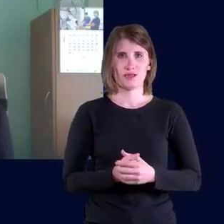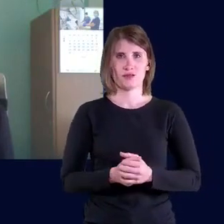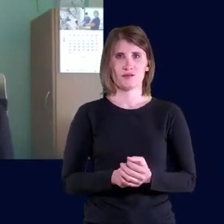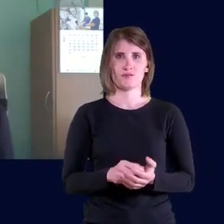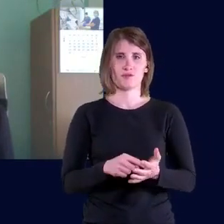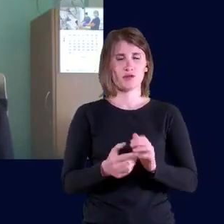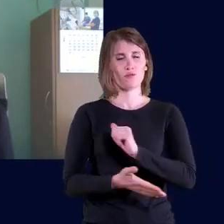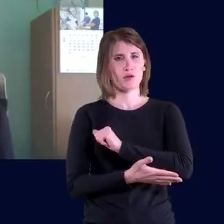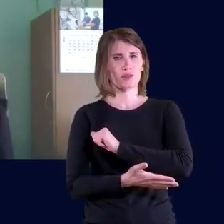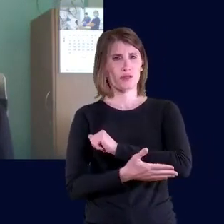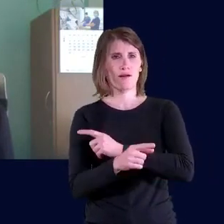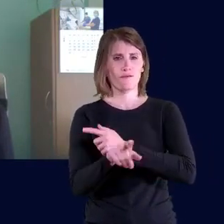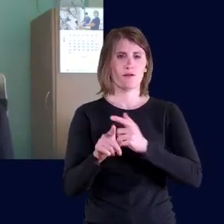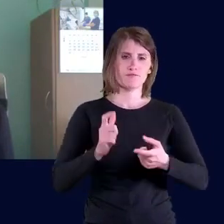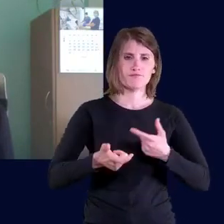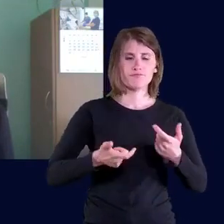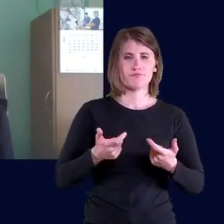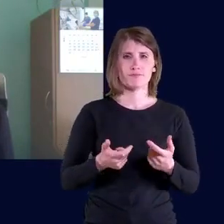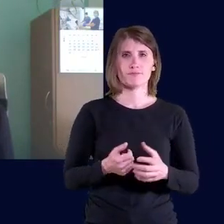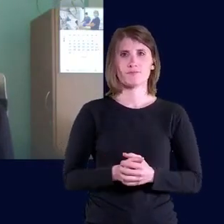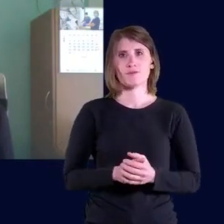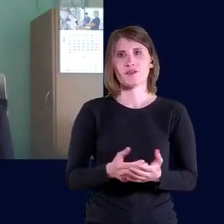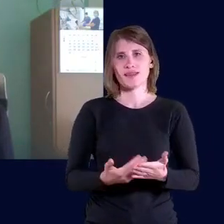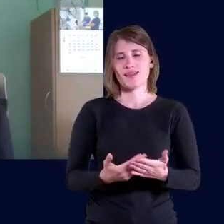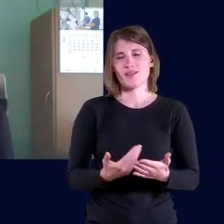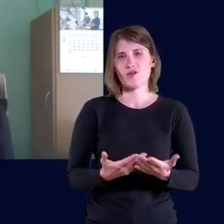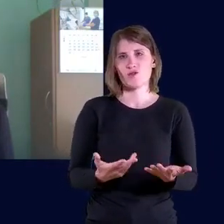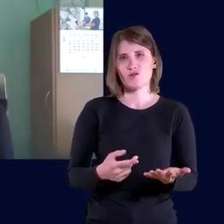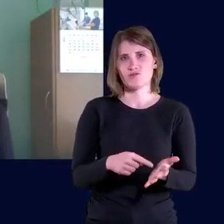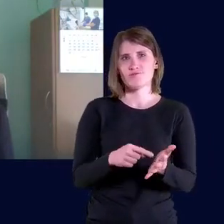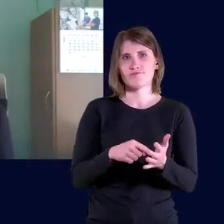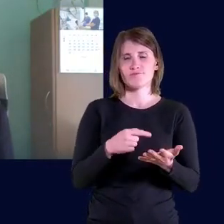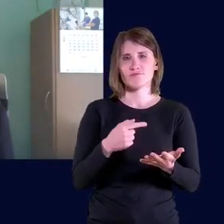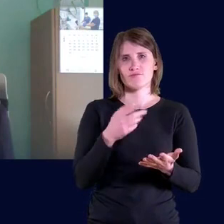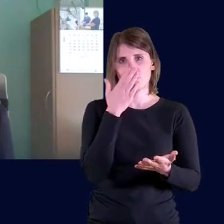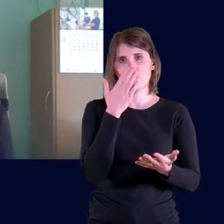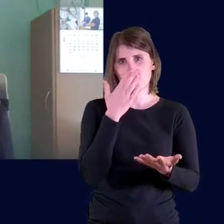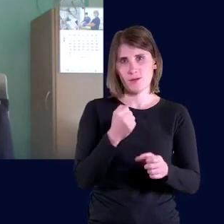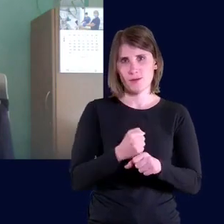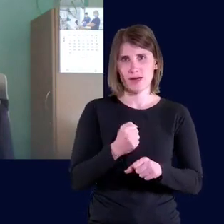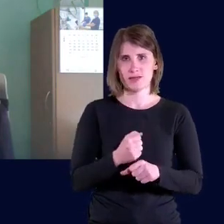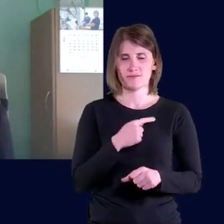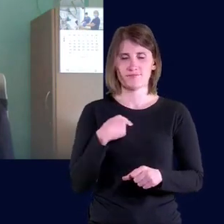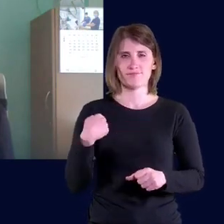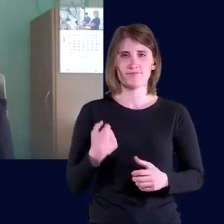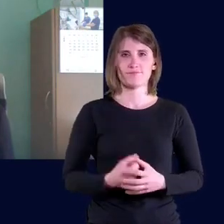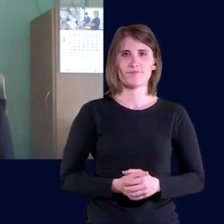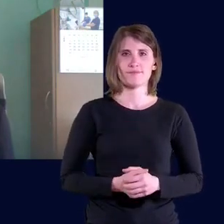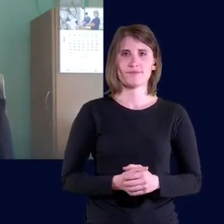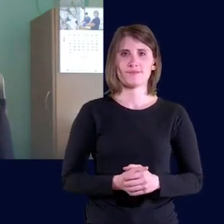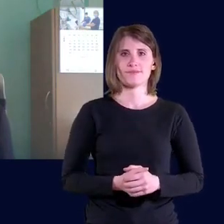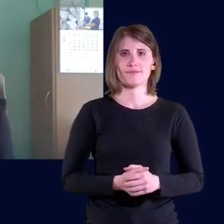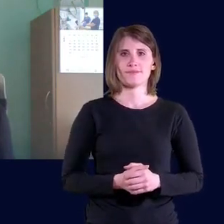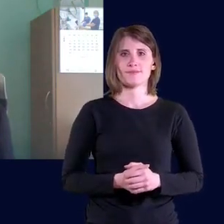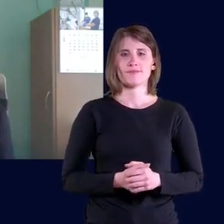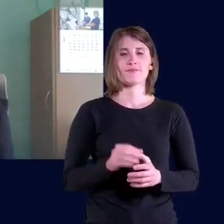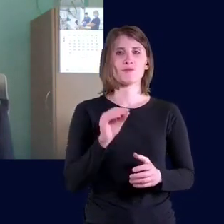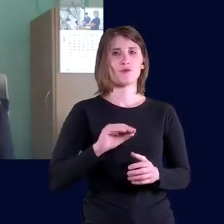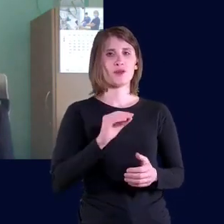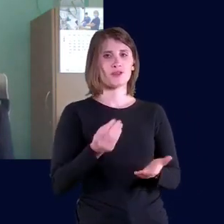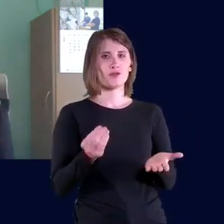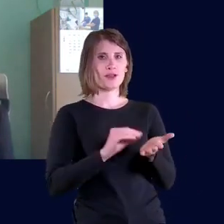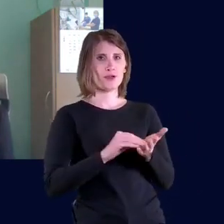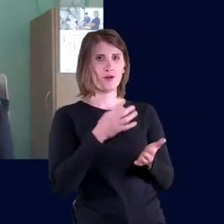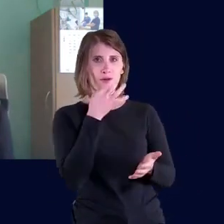zasadnicze do zrobienia mniej więcej tak to wyglądało No a ja mam jeszcze takie dodatkowe